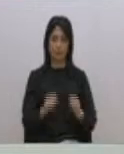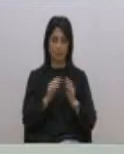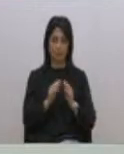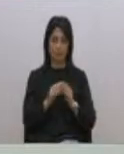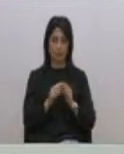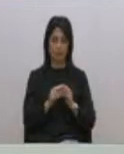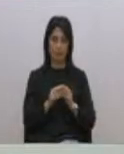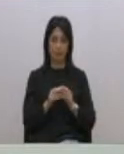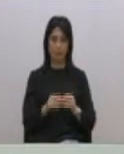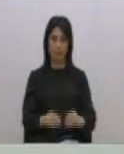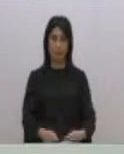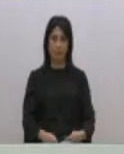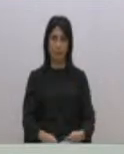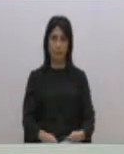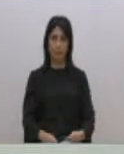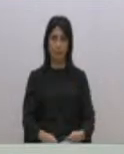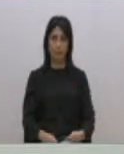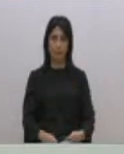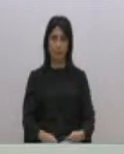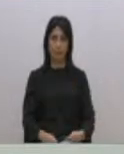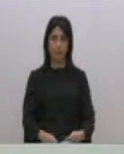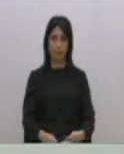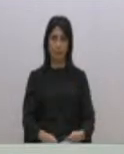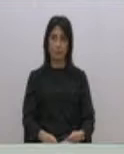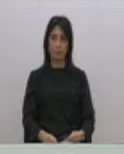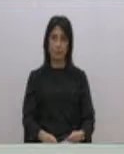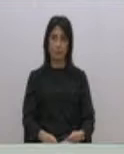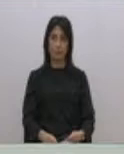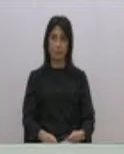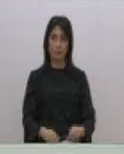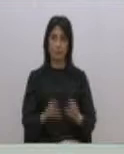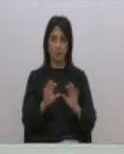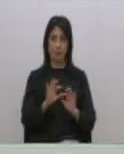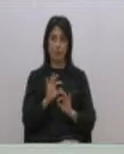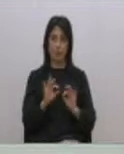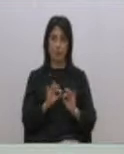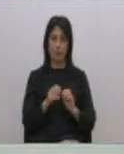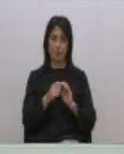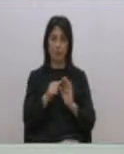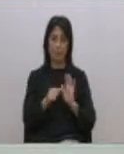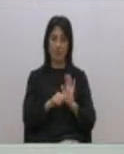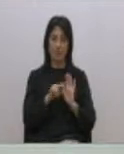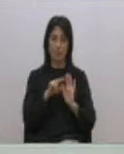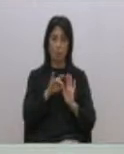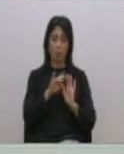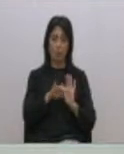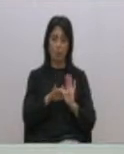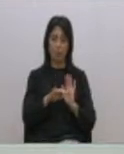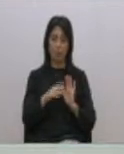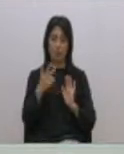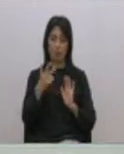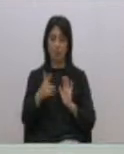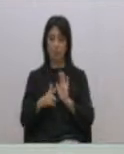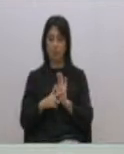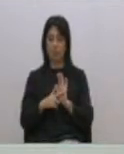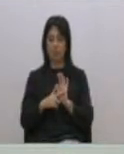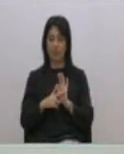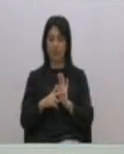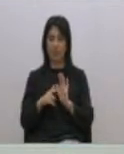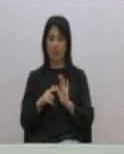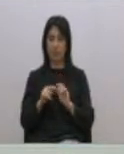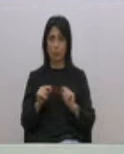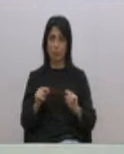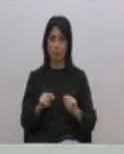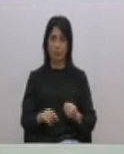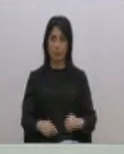თქვენ სულელება? კითხვებიც არ არის. კანონ პროექტის მე-16 პუნქტი, კანონის 27 მომხრე. არ